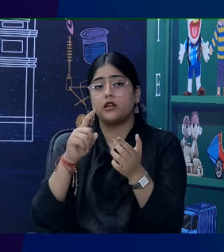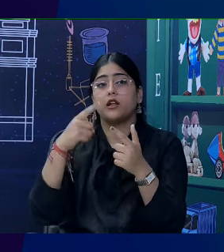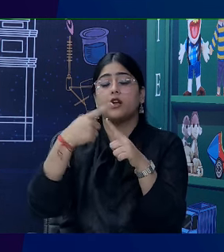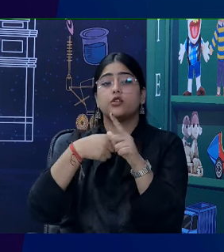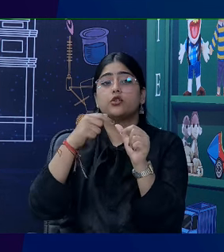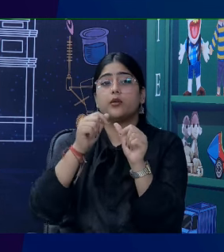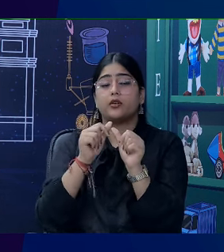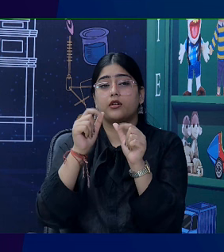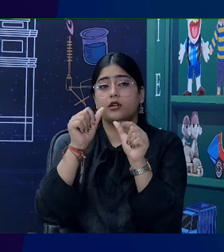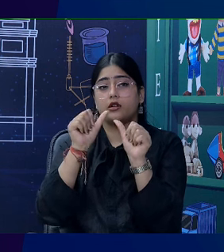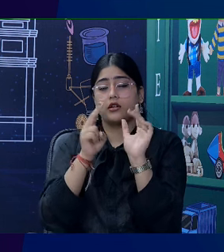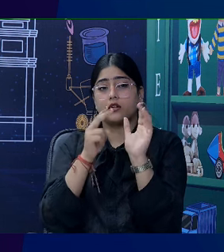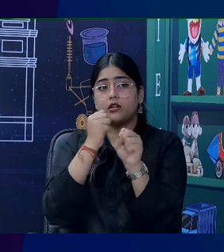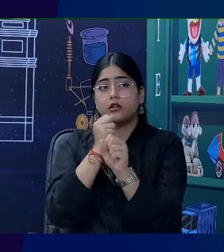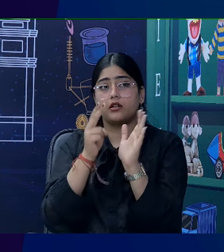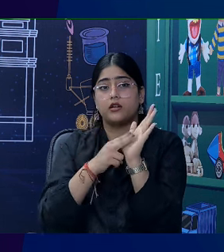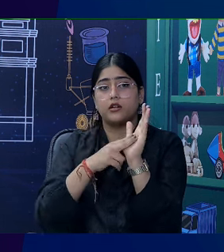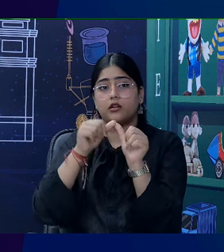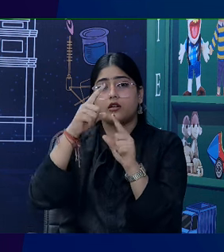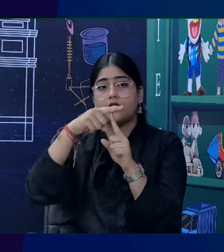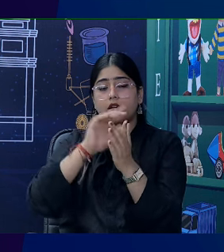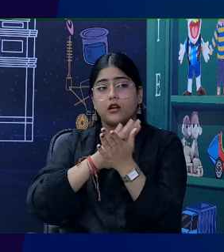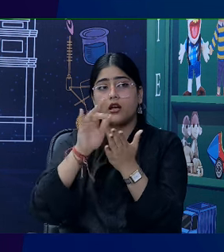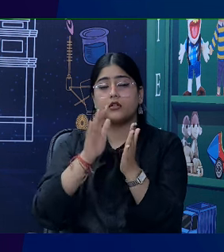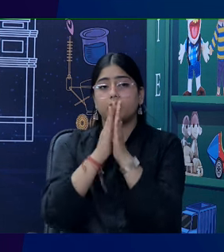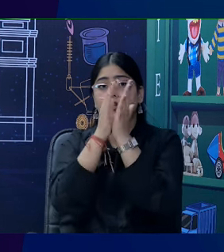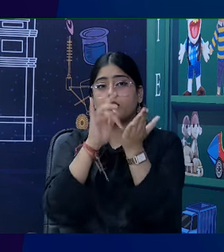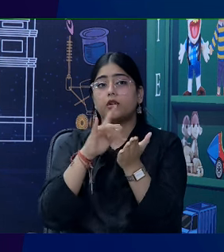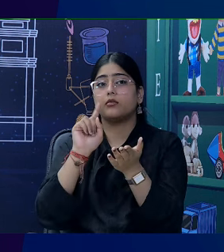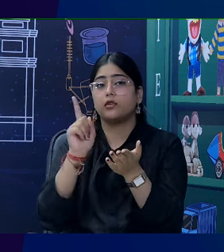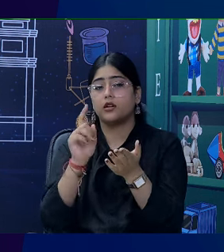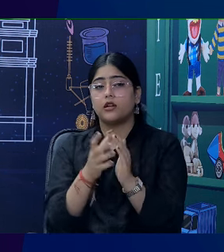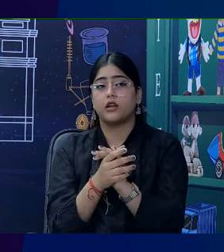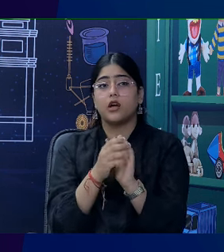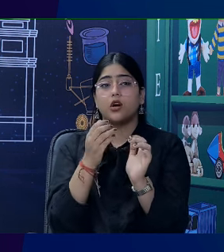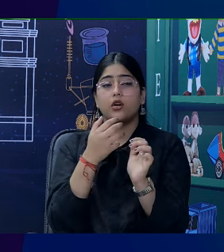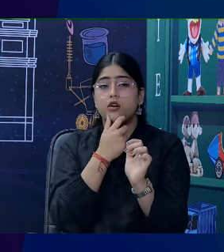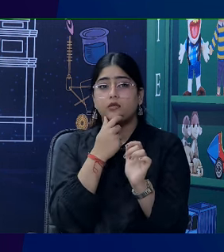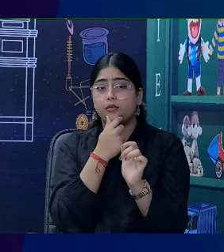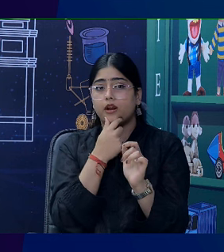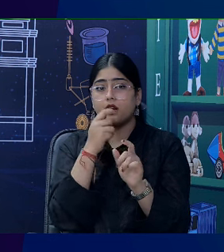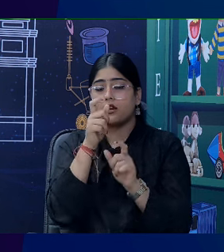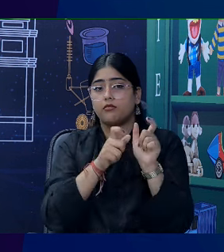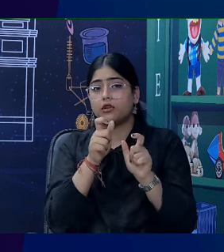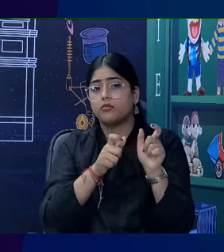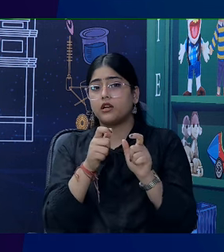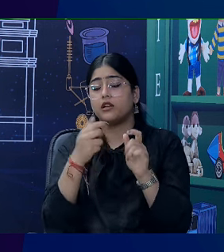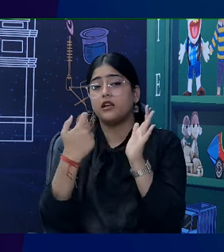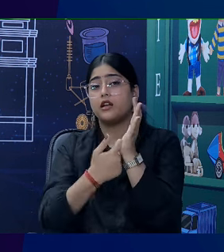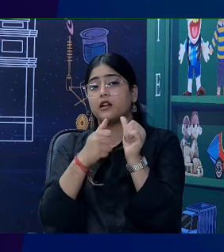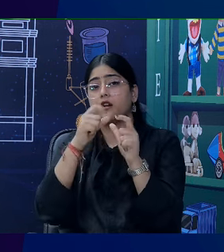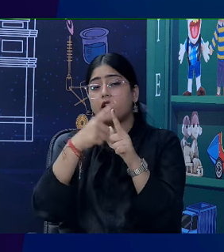क्षेत्र को राजपूताना कहते थे मणि प्रवाल शैली में लिखी पुस्तक का नाम बताएं कथक कौन